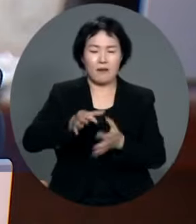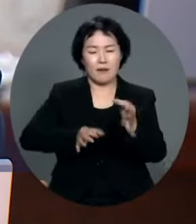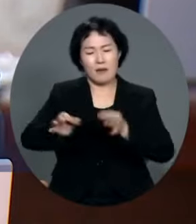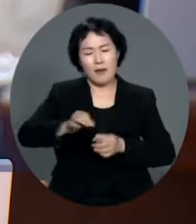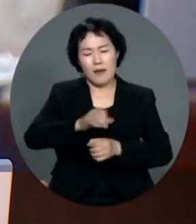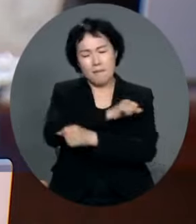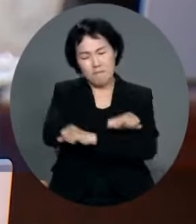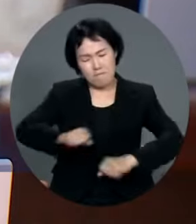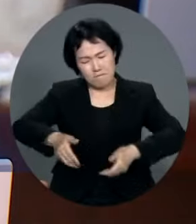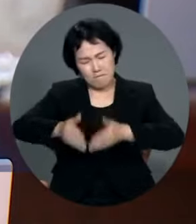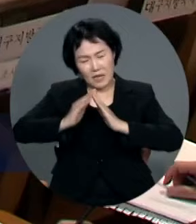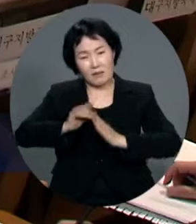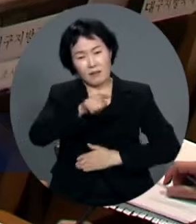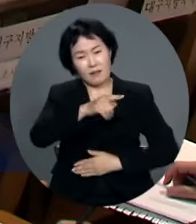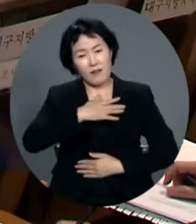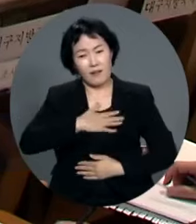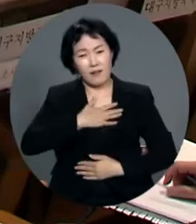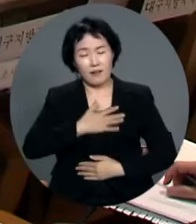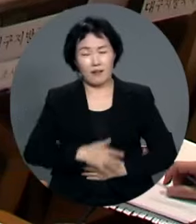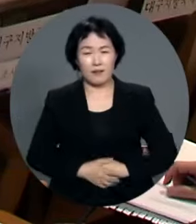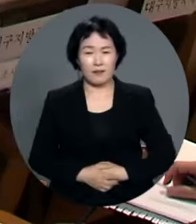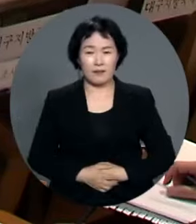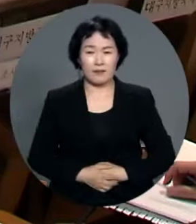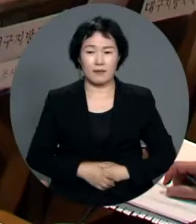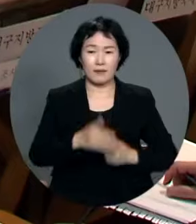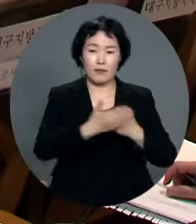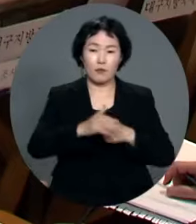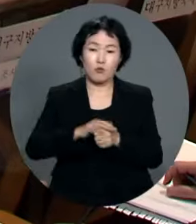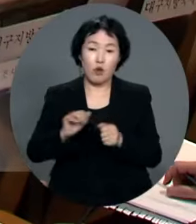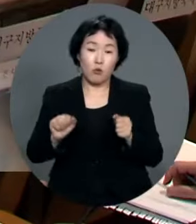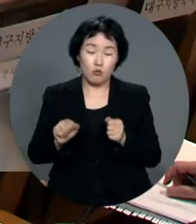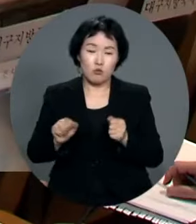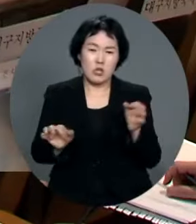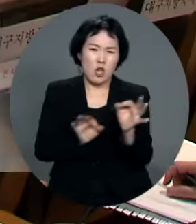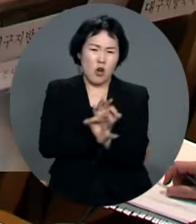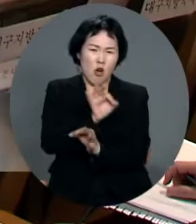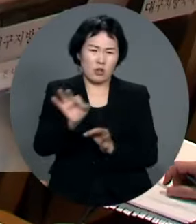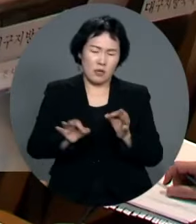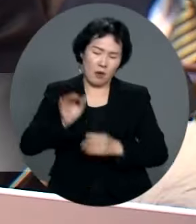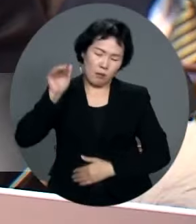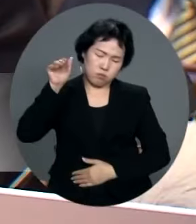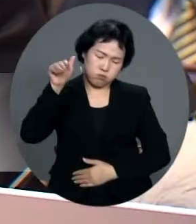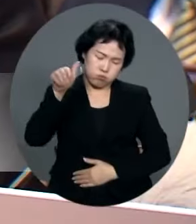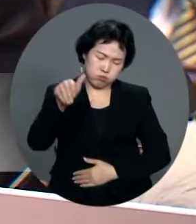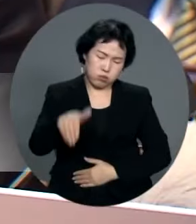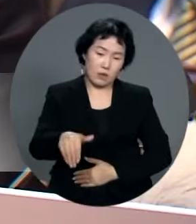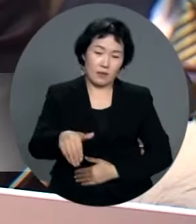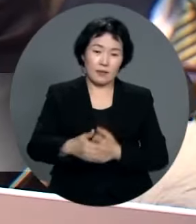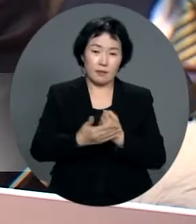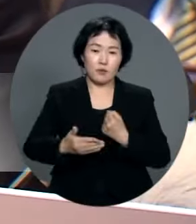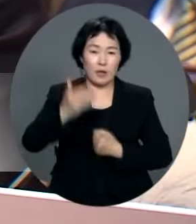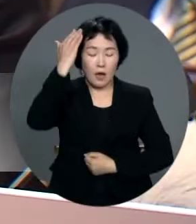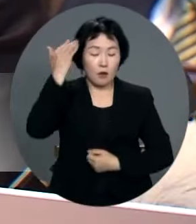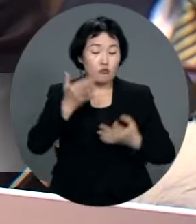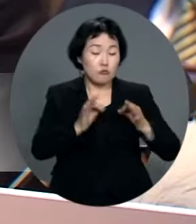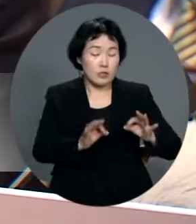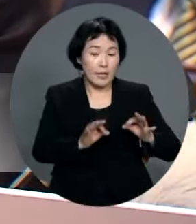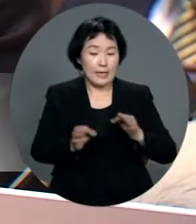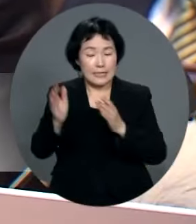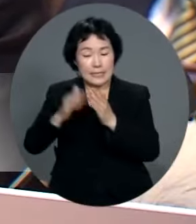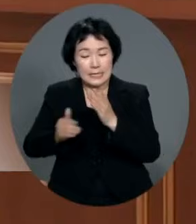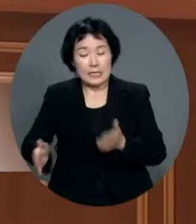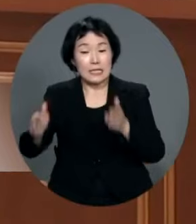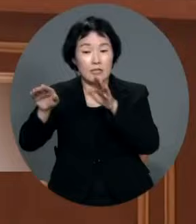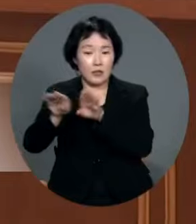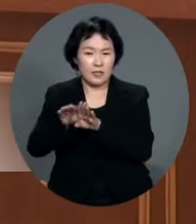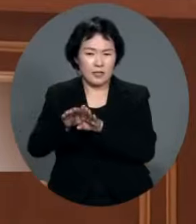베이커리 카페 생기고 있는 거 알고 계시죠? 대구 경북의 경제 상황이 매우 좋지 않다면서 한국은행을 비롯한 기관들이